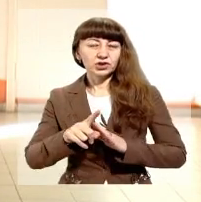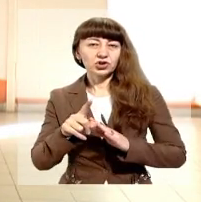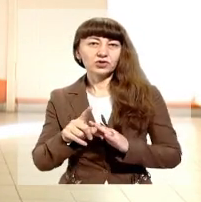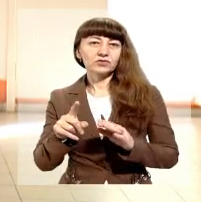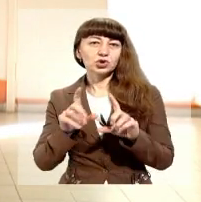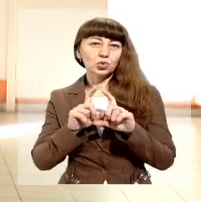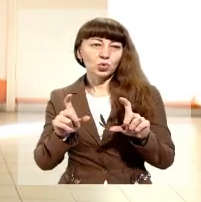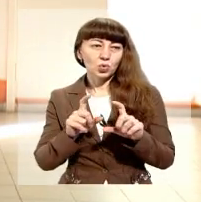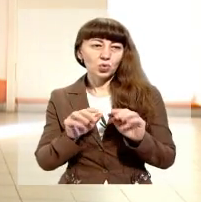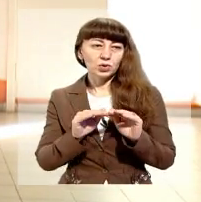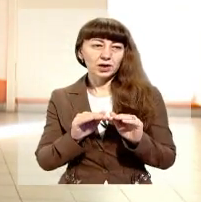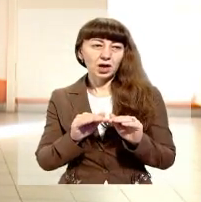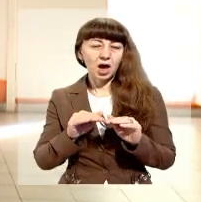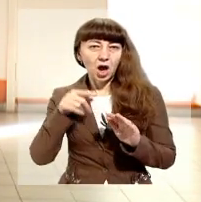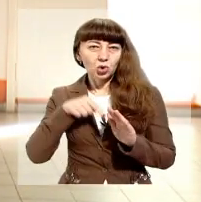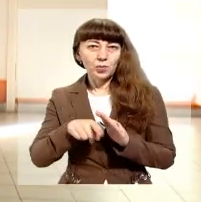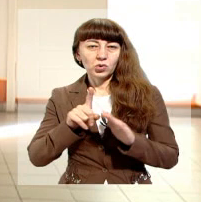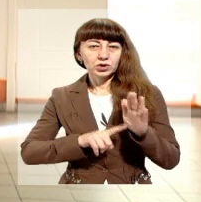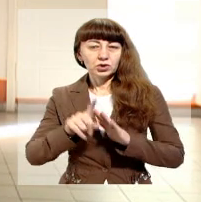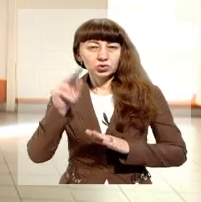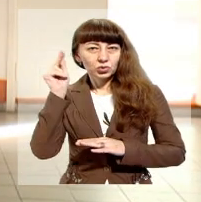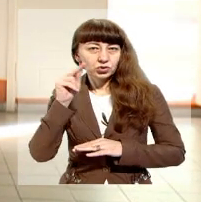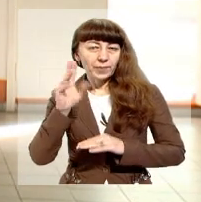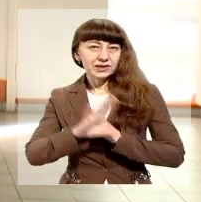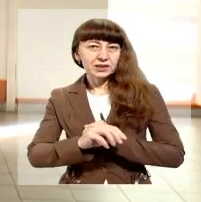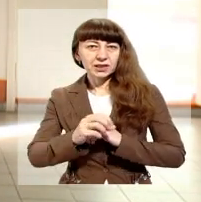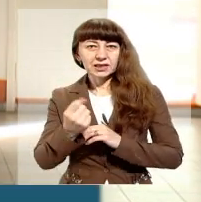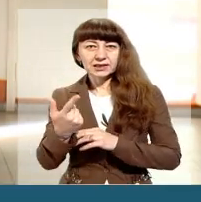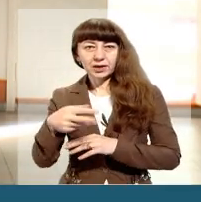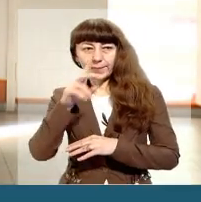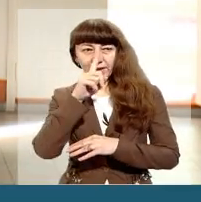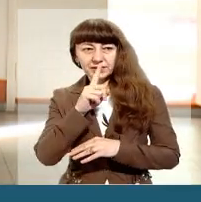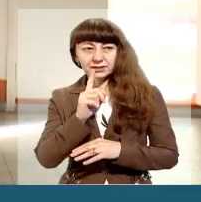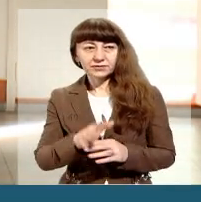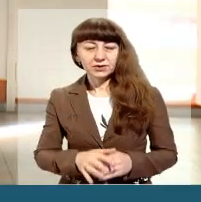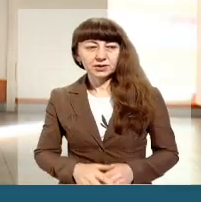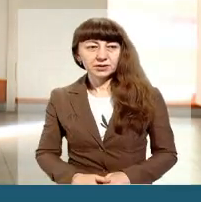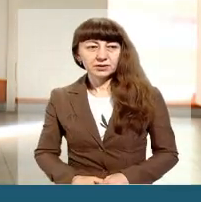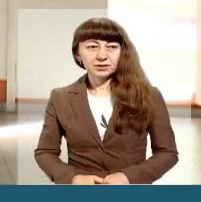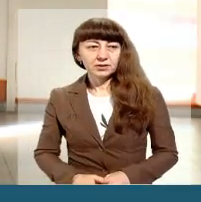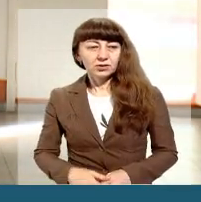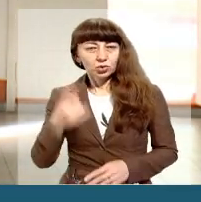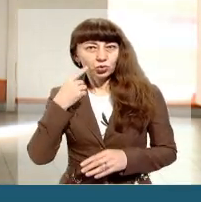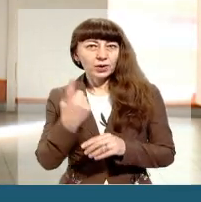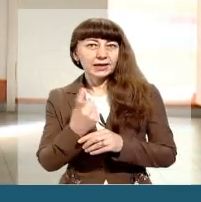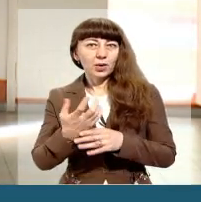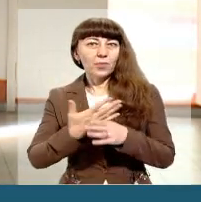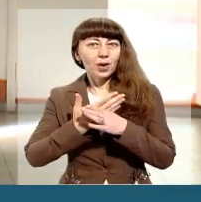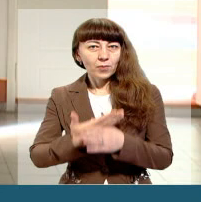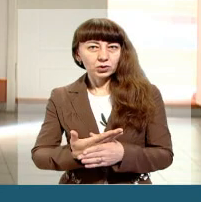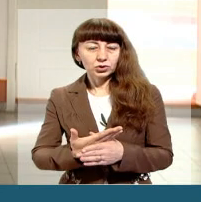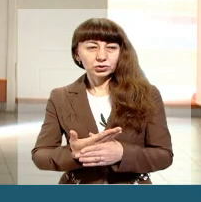школе, а углубленно начал изучать в течение последних нескольких месяцев. Я думаю, что это все поможет мне